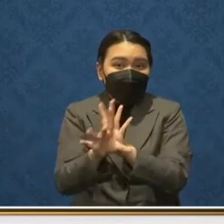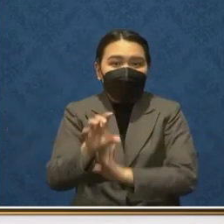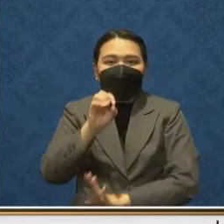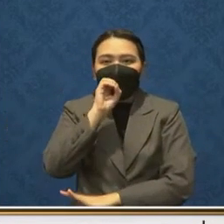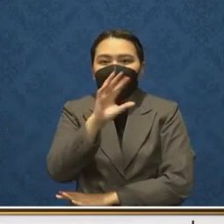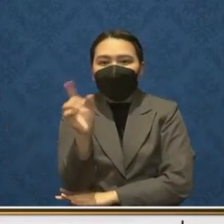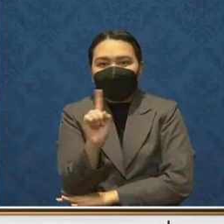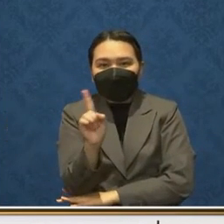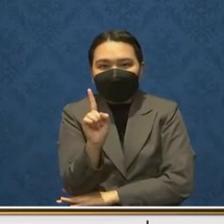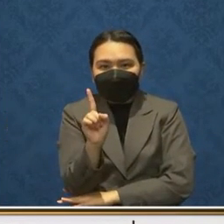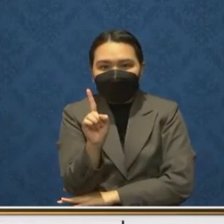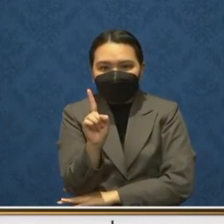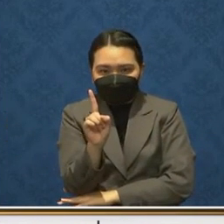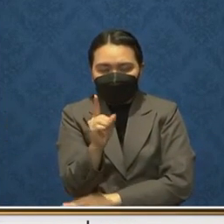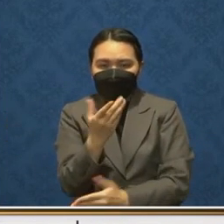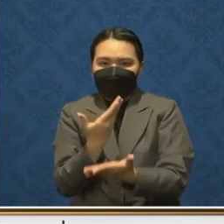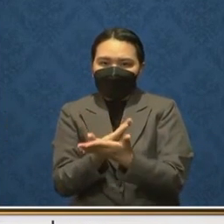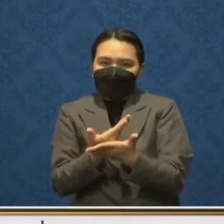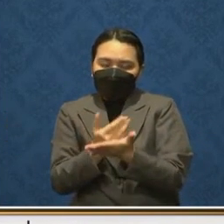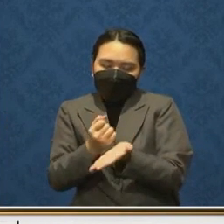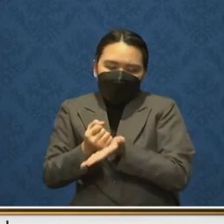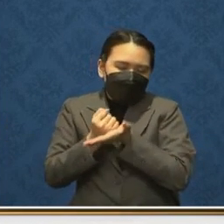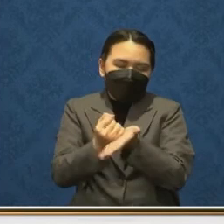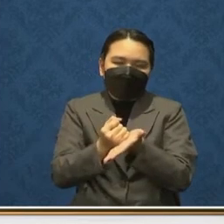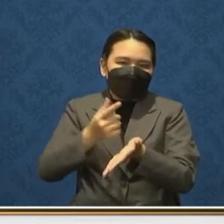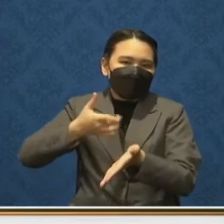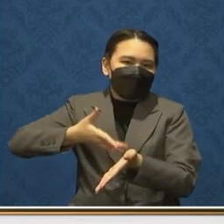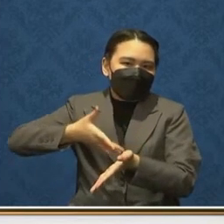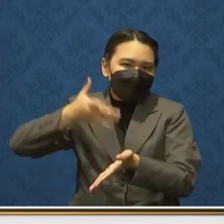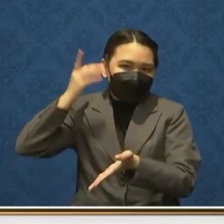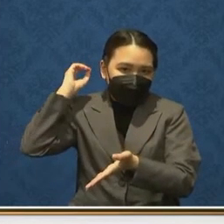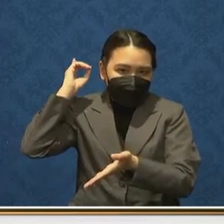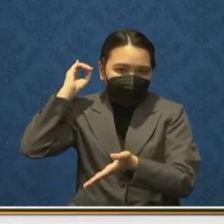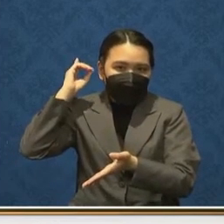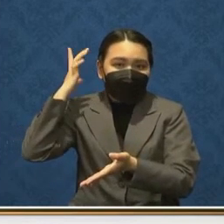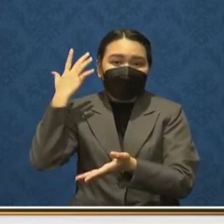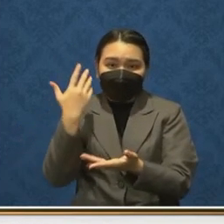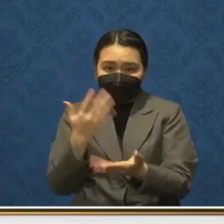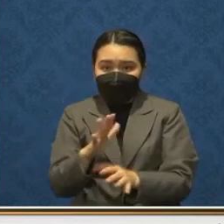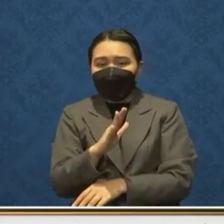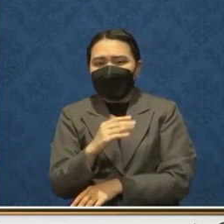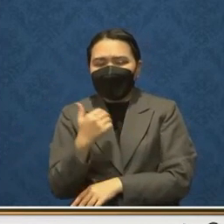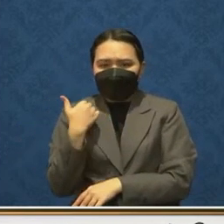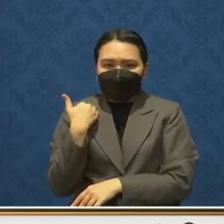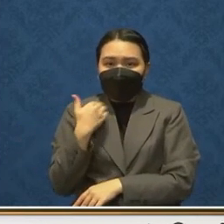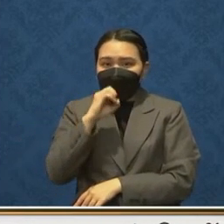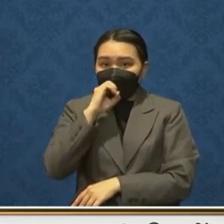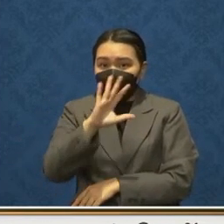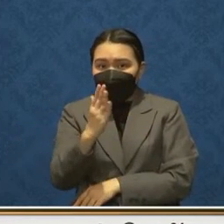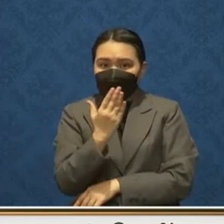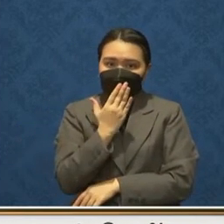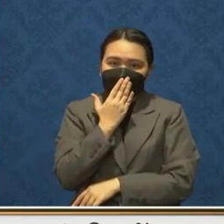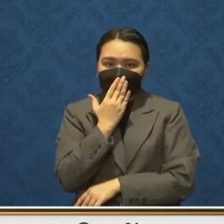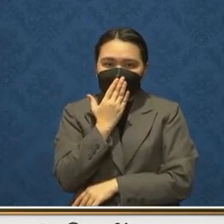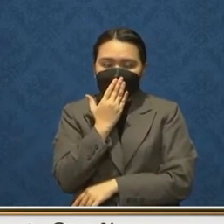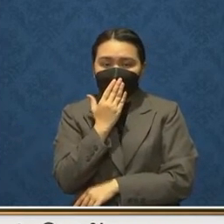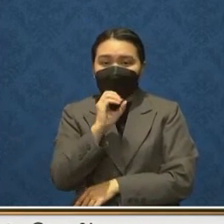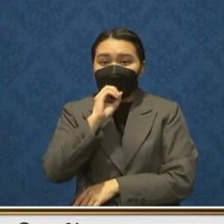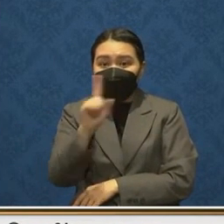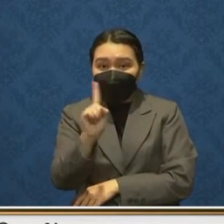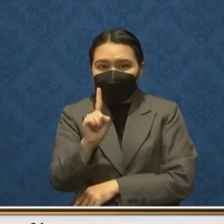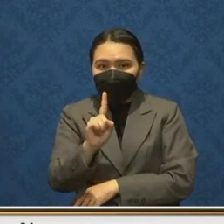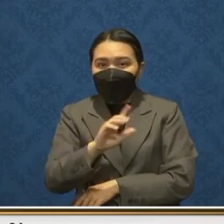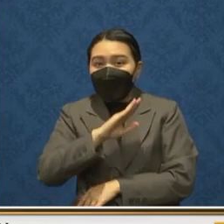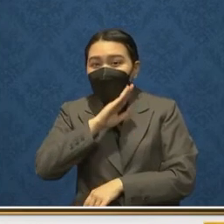ชดเชยร่าช้าคนที่ถูกชดเชยร่าช้าตอนหลังเนี่ยเขาไมยอมบอกนะครับ วาหมูเป็โลก